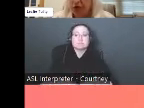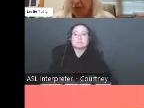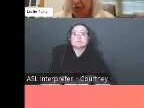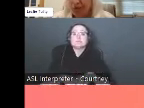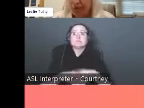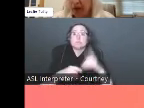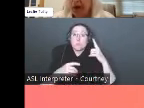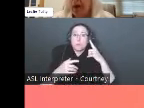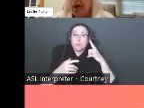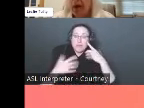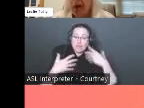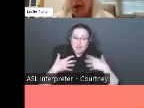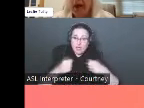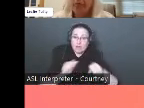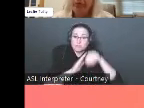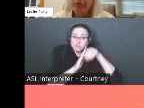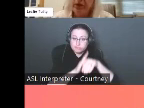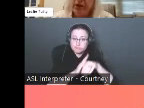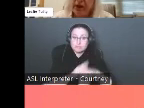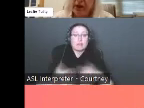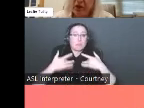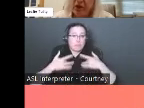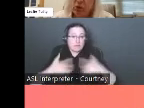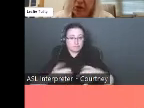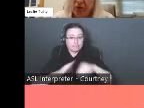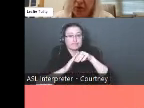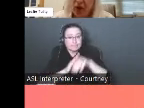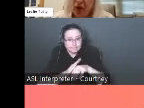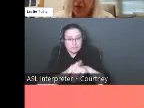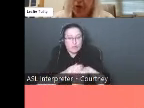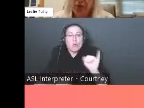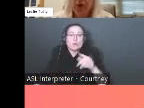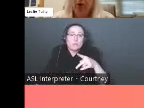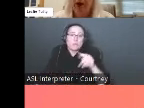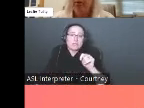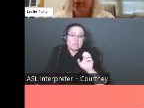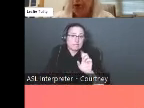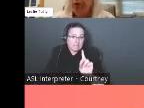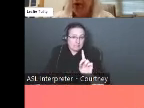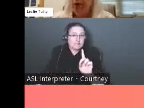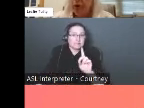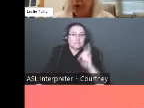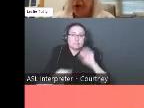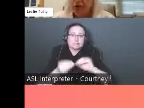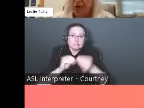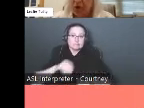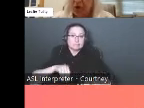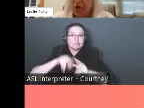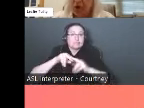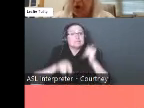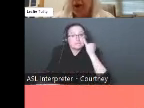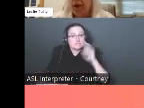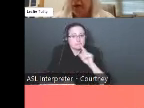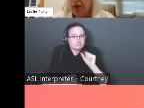davantage de détresse mentale, de dépression, et les scores étaient aussi significativement